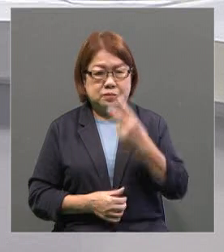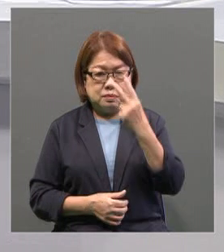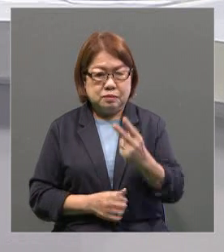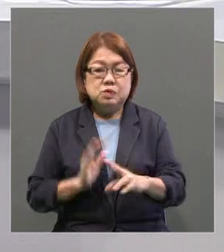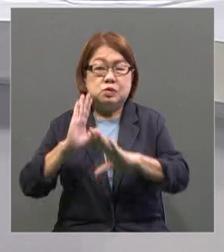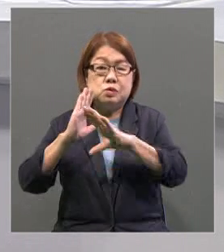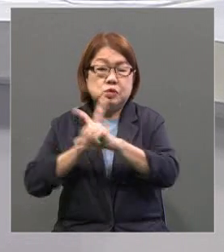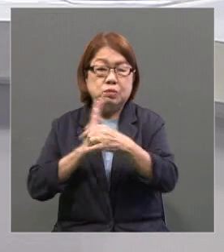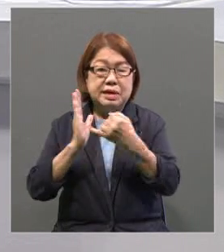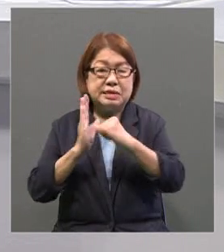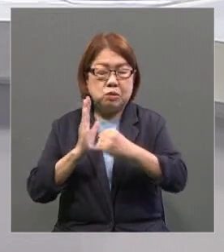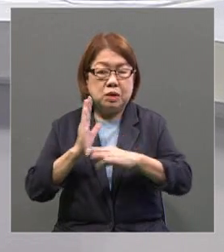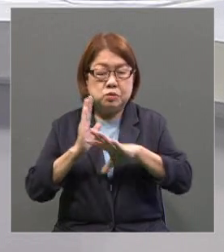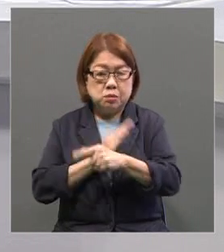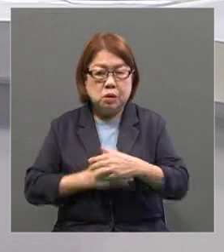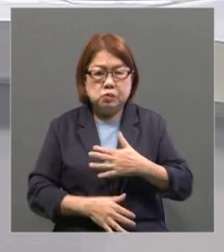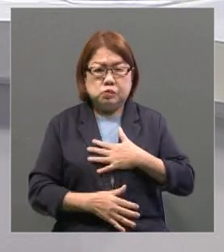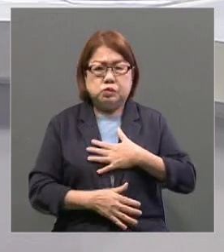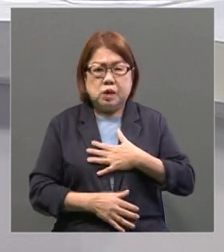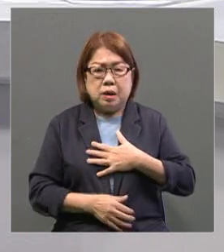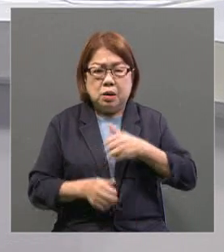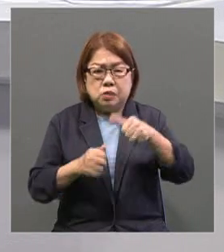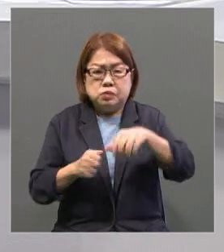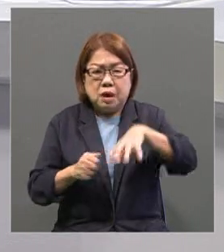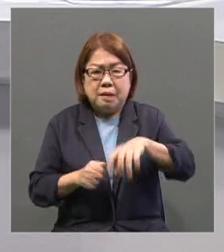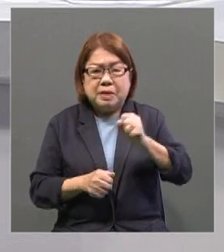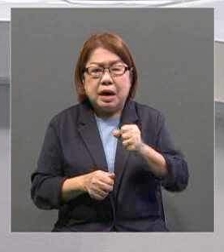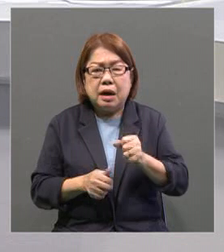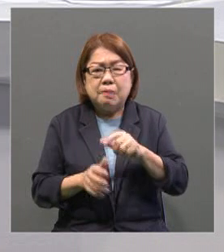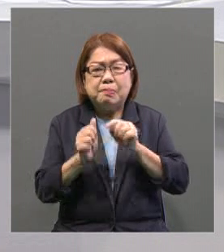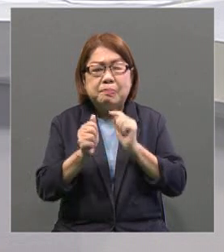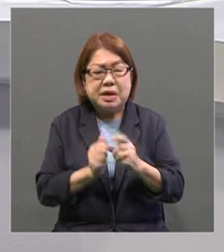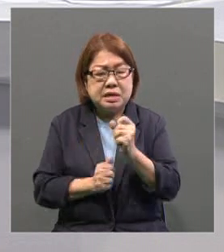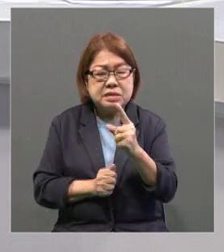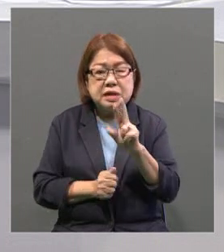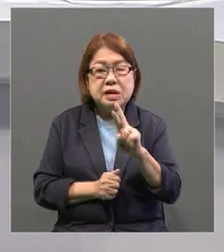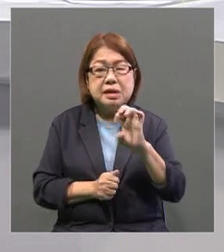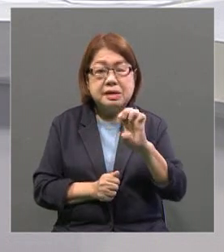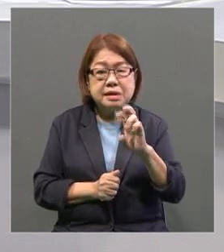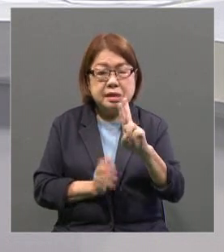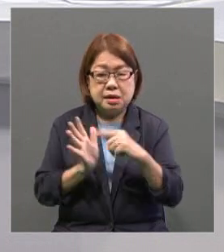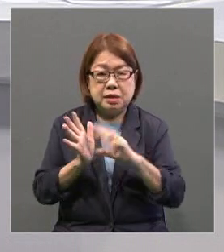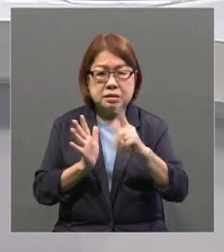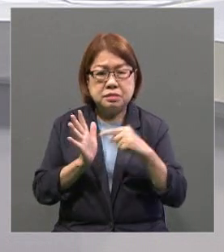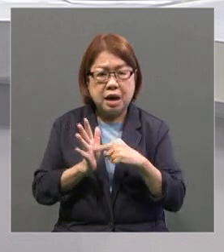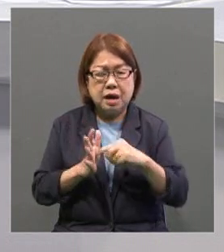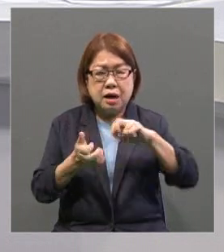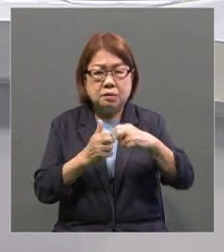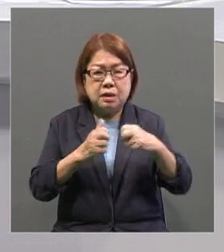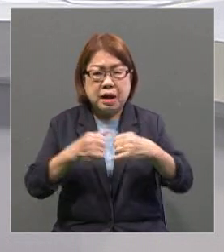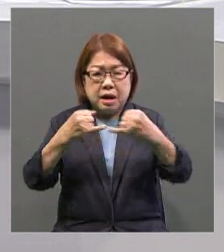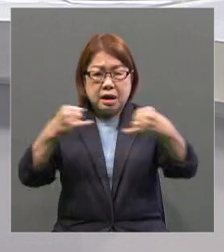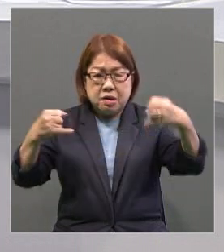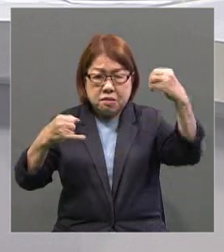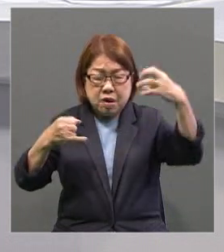ไปที่จังหวัดชลบุรีนะคะมีเหตุระทึกเกิดขึ้นกลางเมืองศรีราชาเหตุระทึกที่ว่านี้ก็คือมีเหตุไฟไหม้สายสื่อ